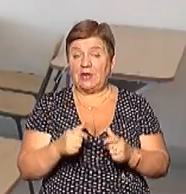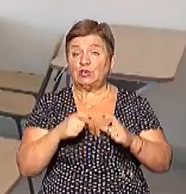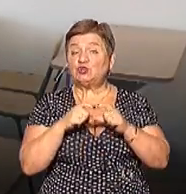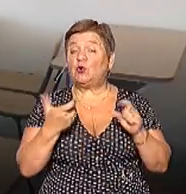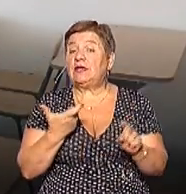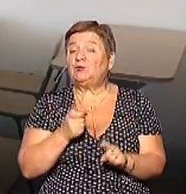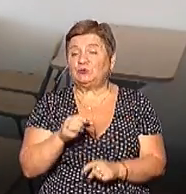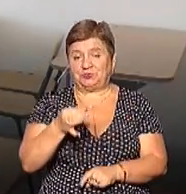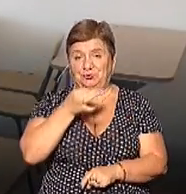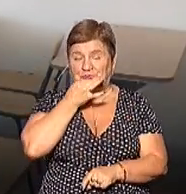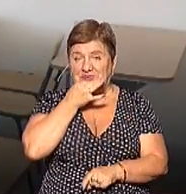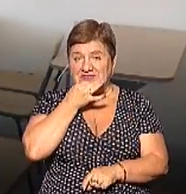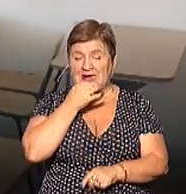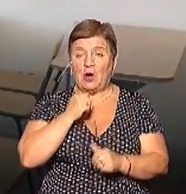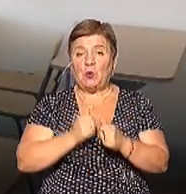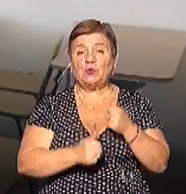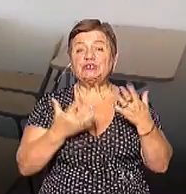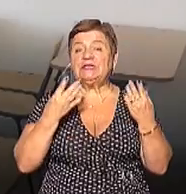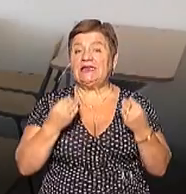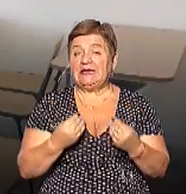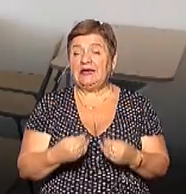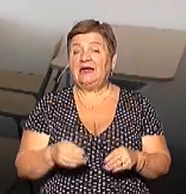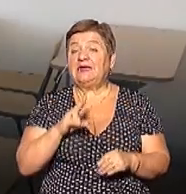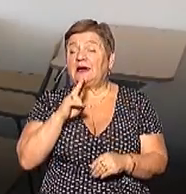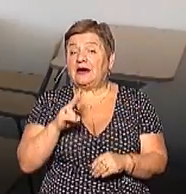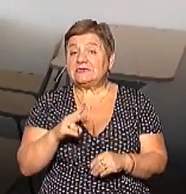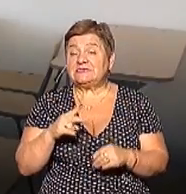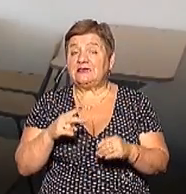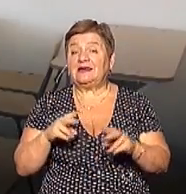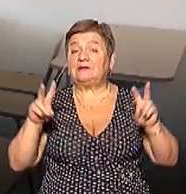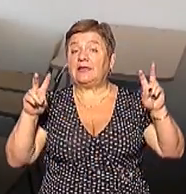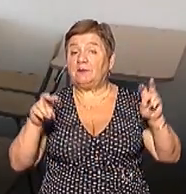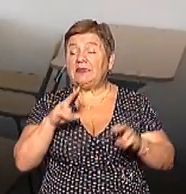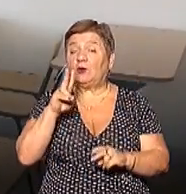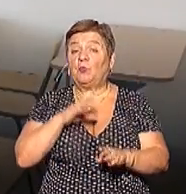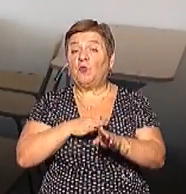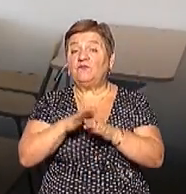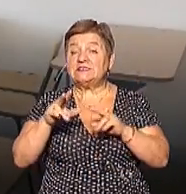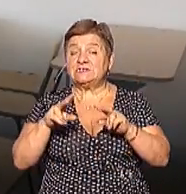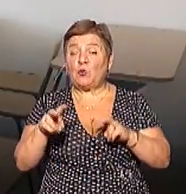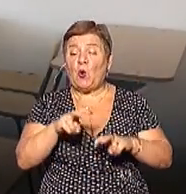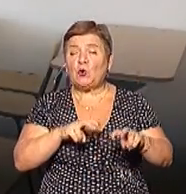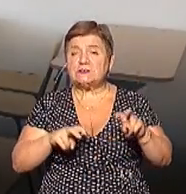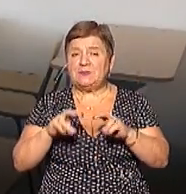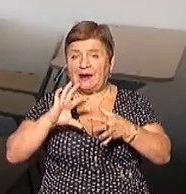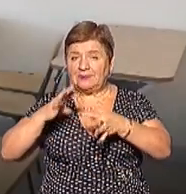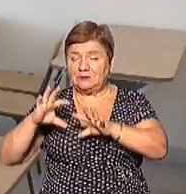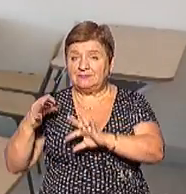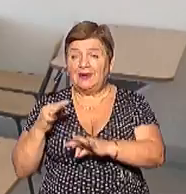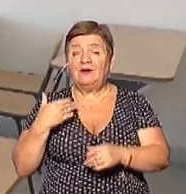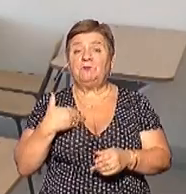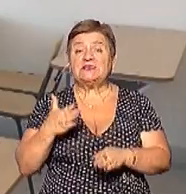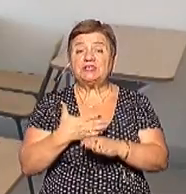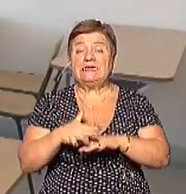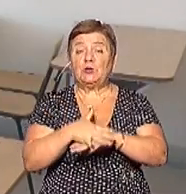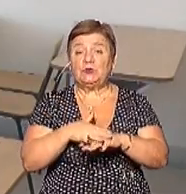подобається, тому що кожен день якась одна тема, яку повністю розбирають, і те, що ці теми потім і на